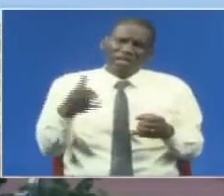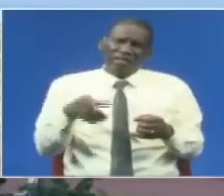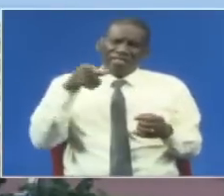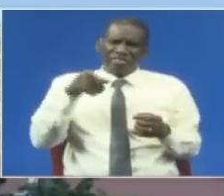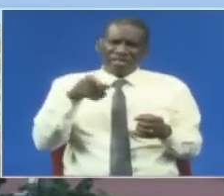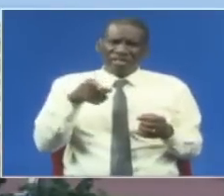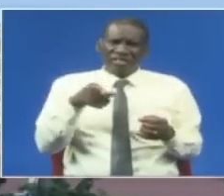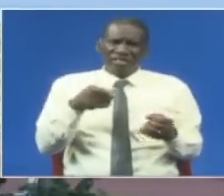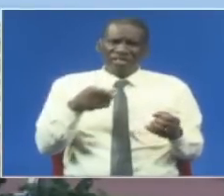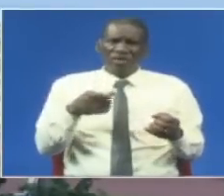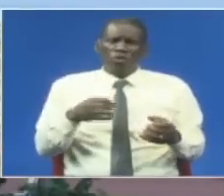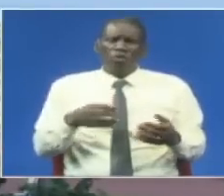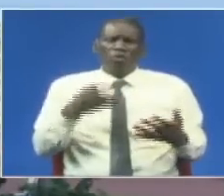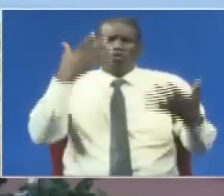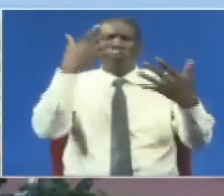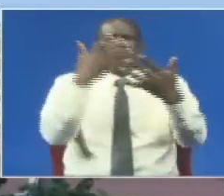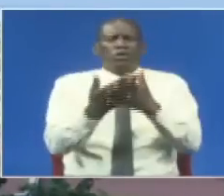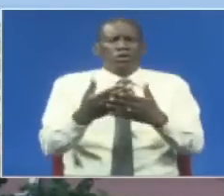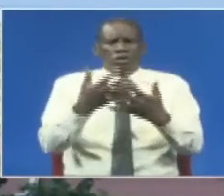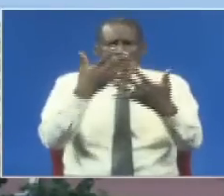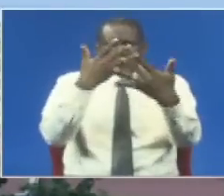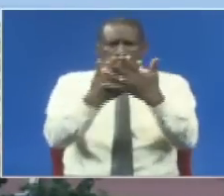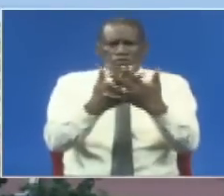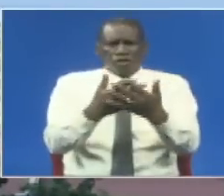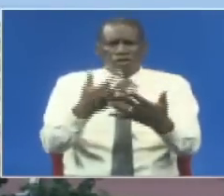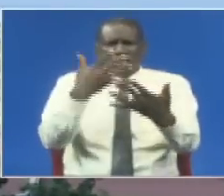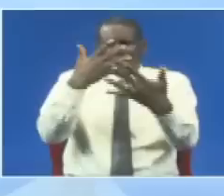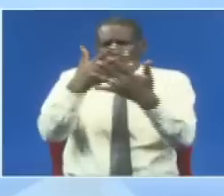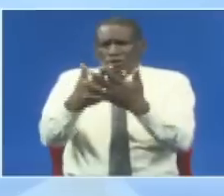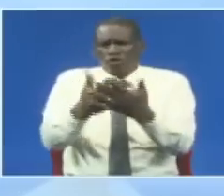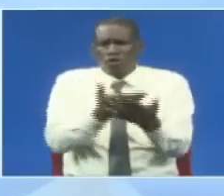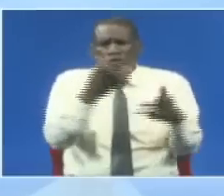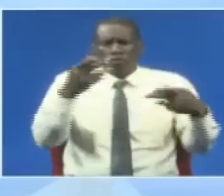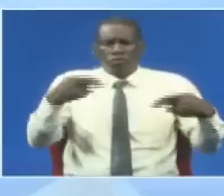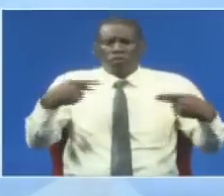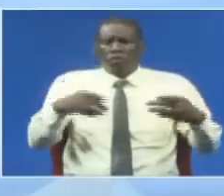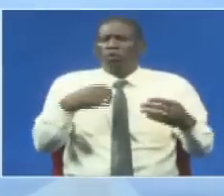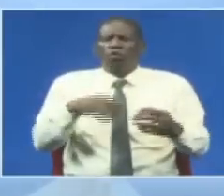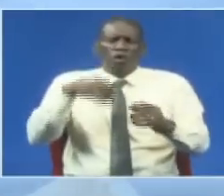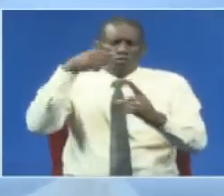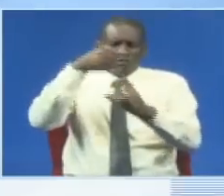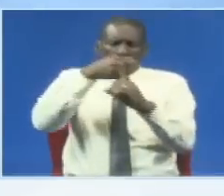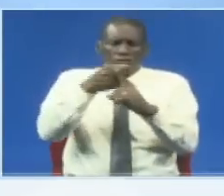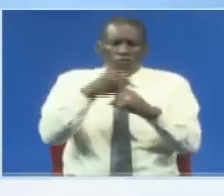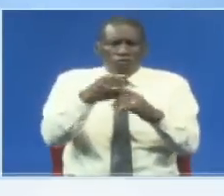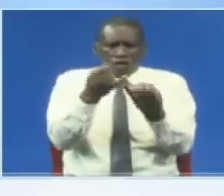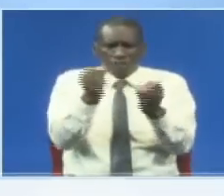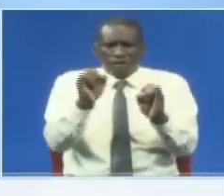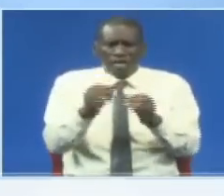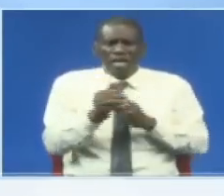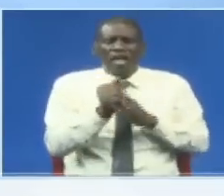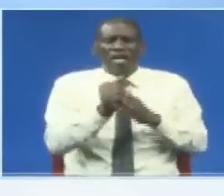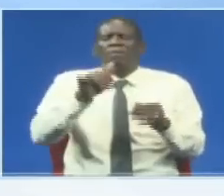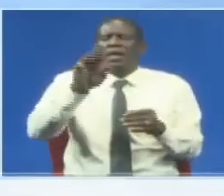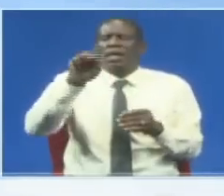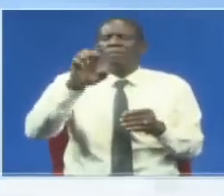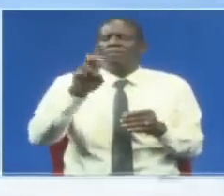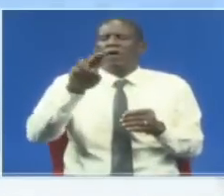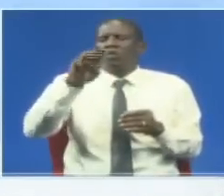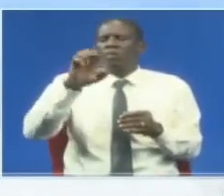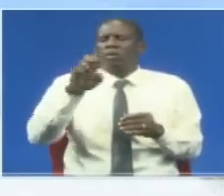la kuwazuia wafungwa ambao walishukiwa kushiriki katika juhudi za kupigania uhuru uliongozwa na kundi la Maumau. Sasa ni mandhari